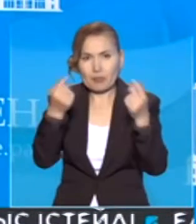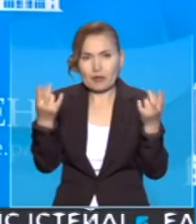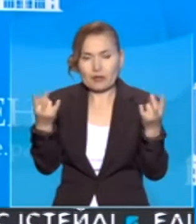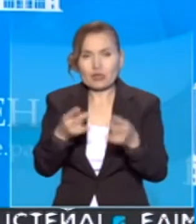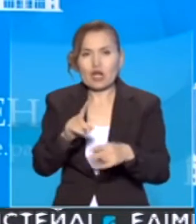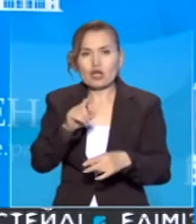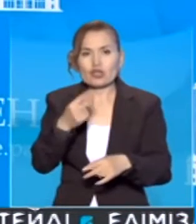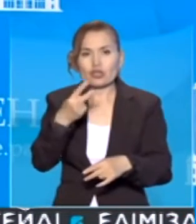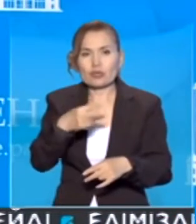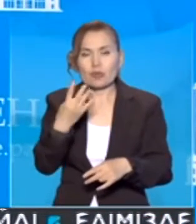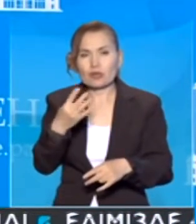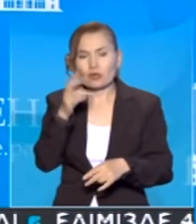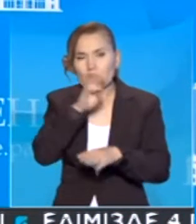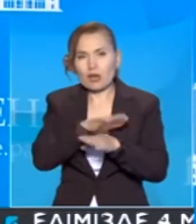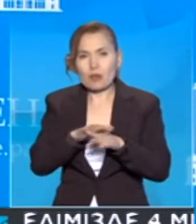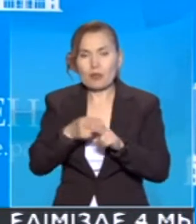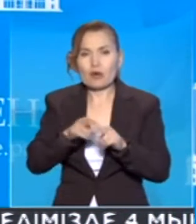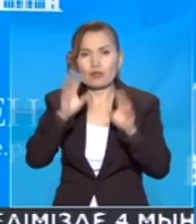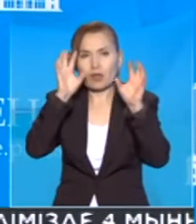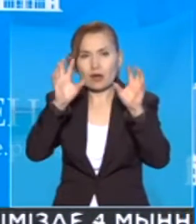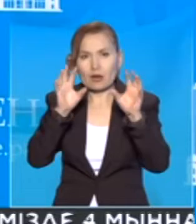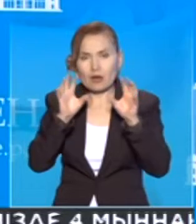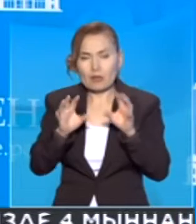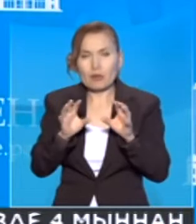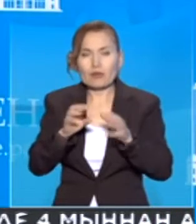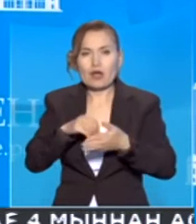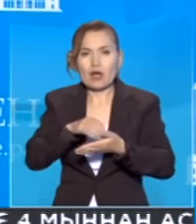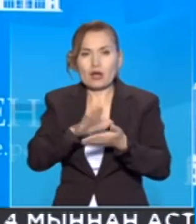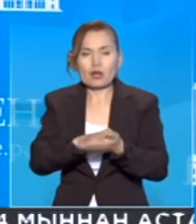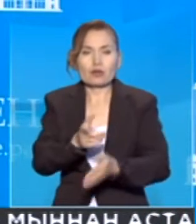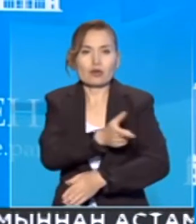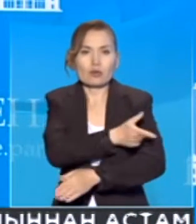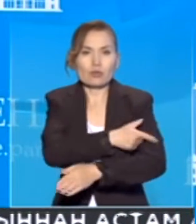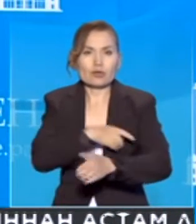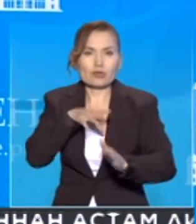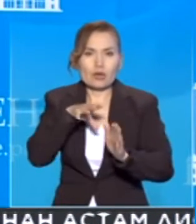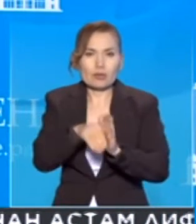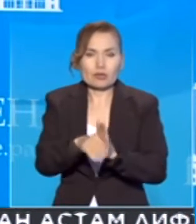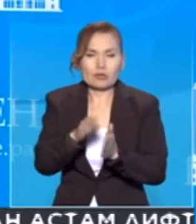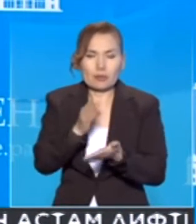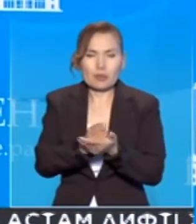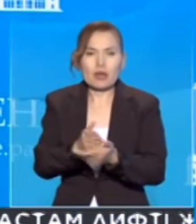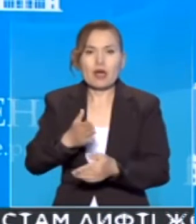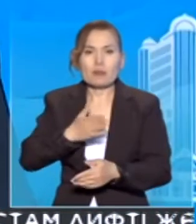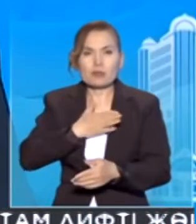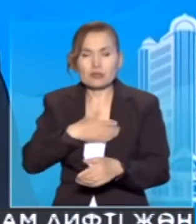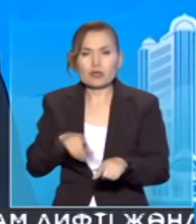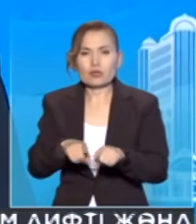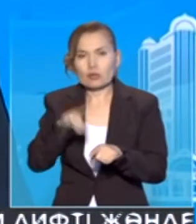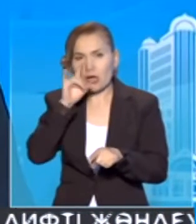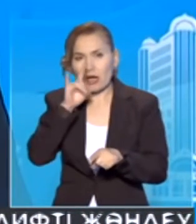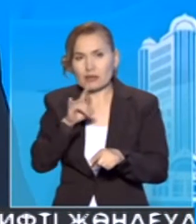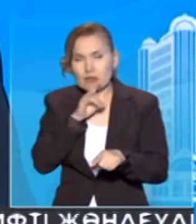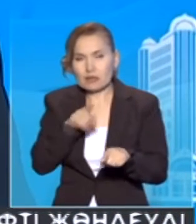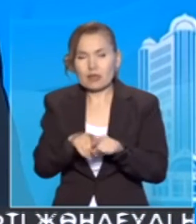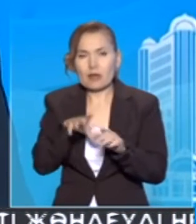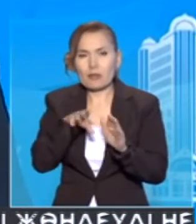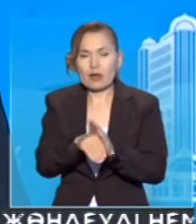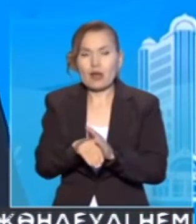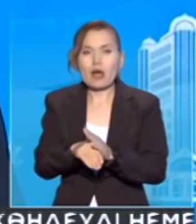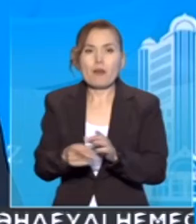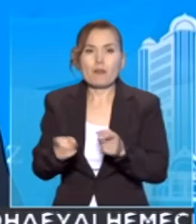124 memleket osı konvensiyanın içinde müşesi bolıp esepteledi. Onun içinde biz de varmız. Kosarlanğan salık